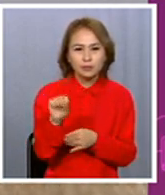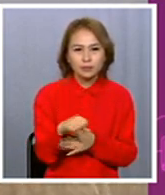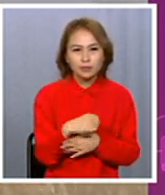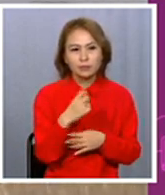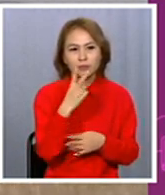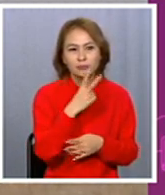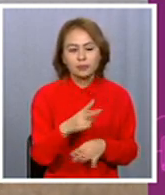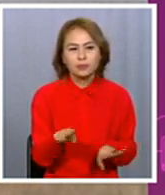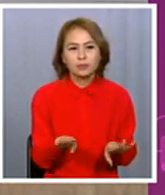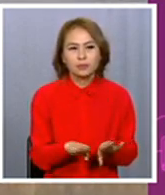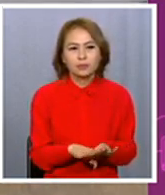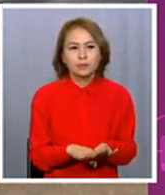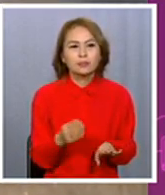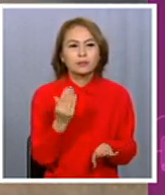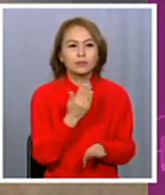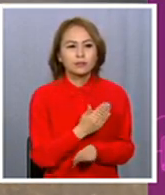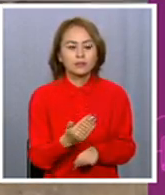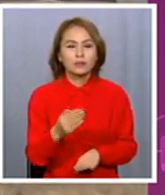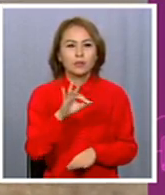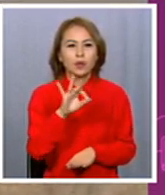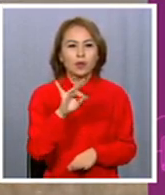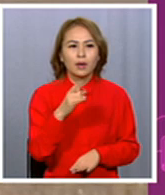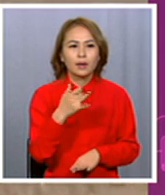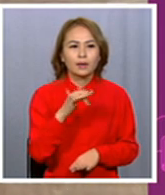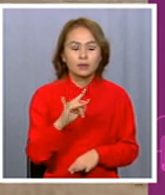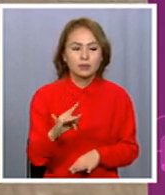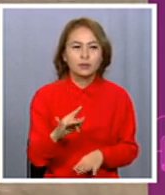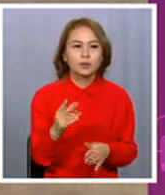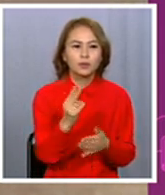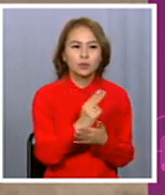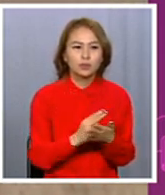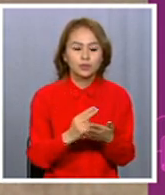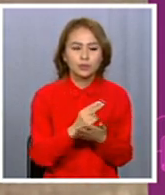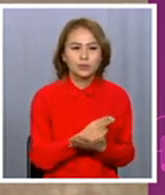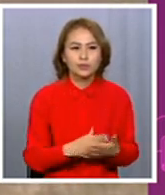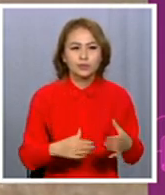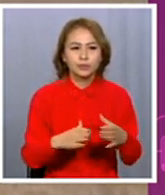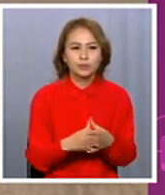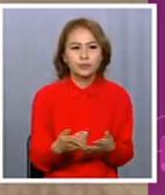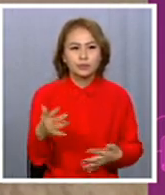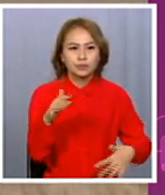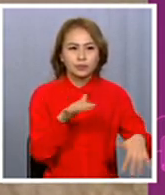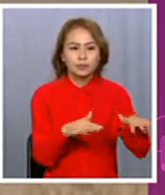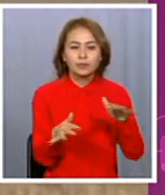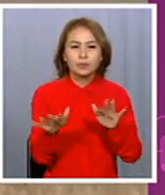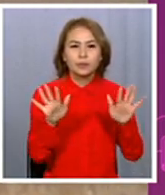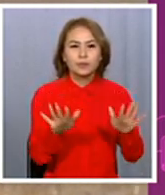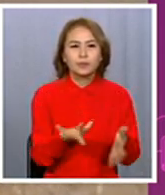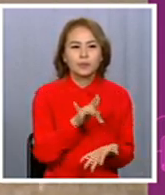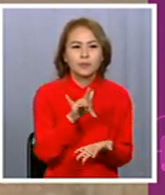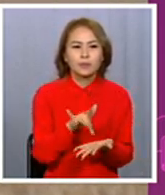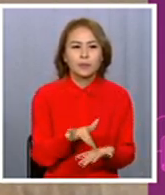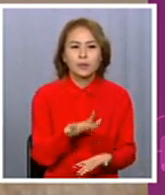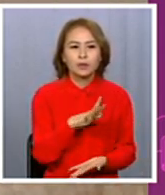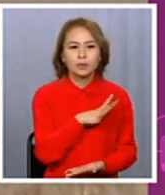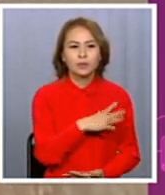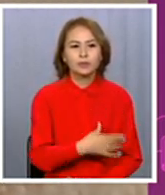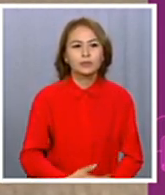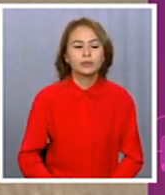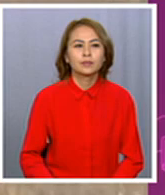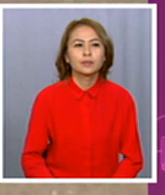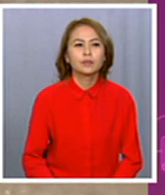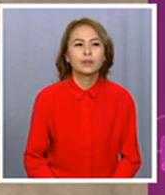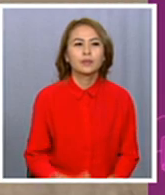бар. Ол Торайғыр мен Сөгеті Бұғыты тауларының ортасындағы жазықта жатыр. Ойран